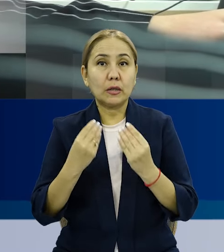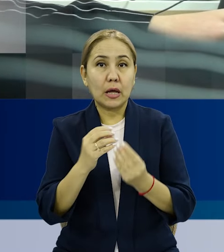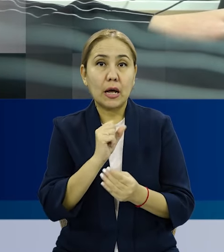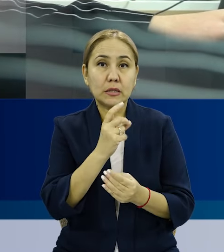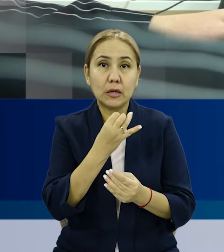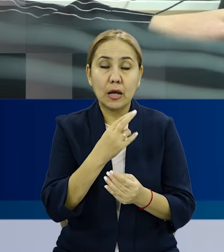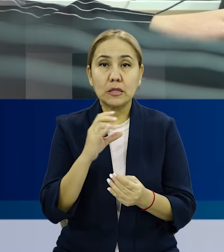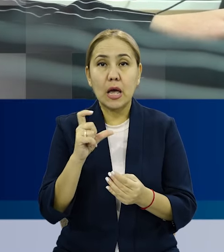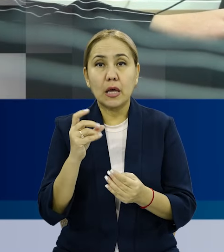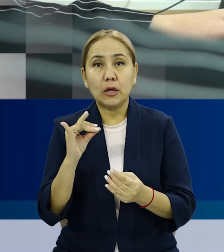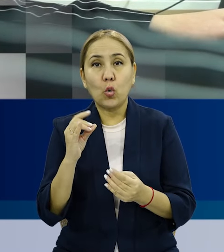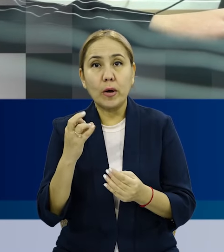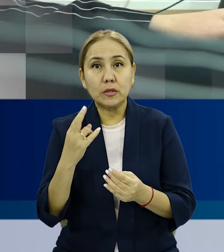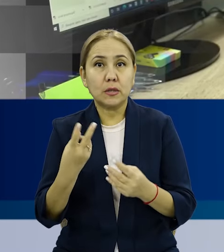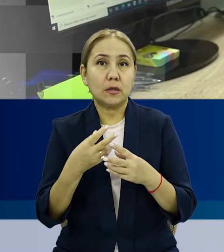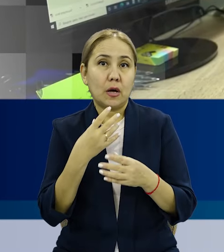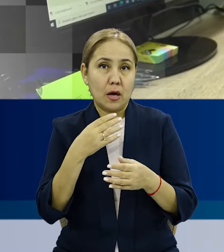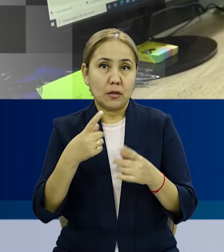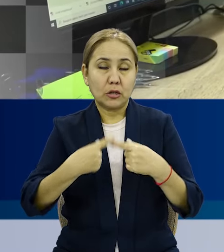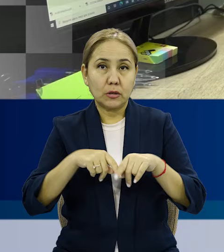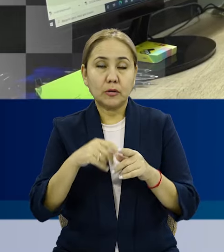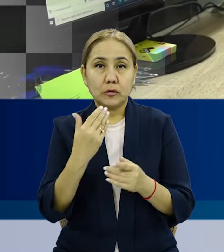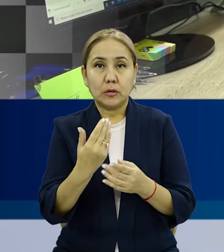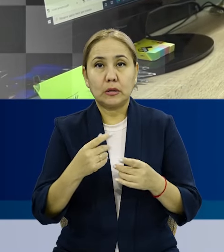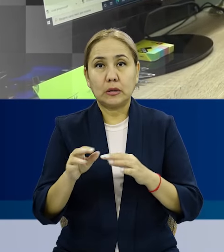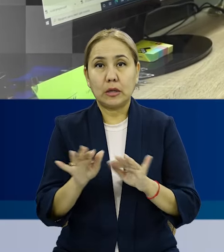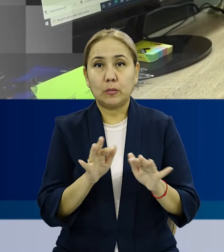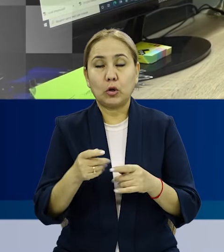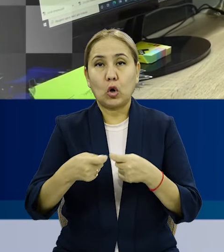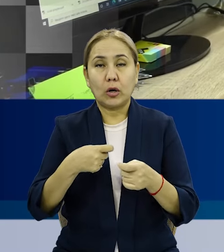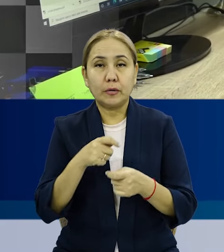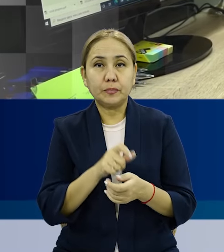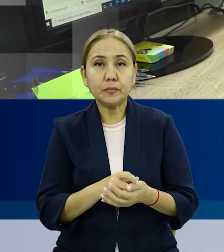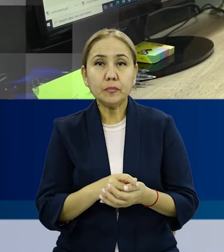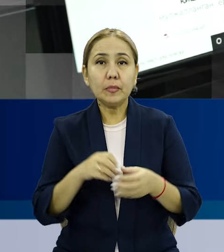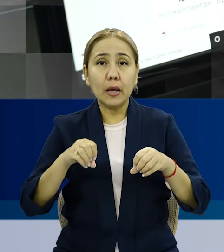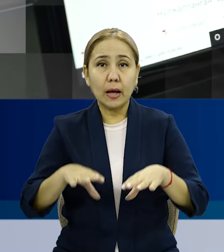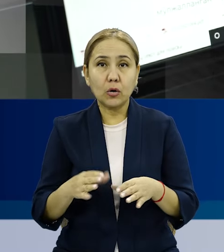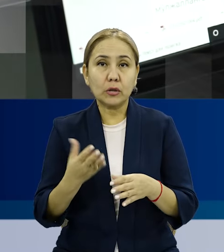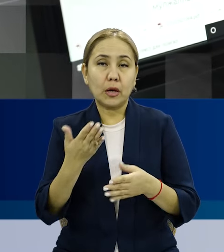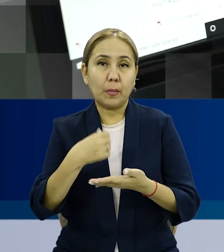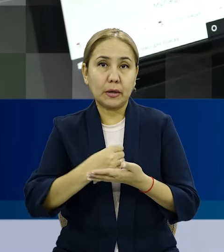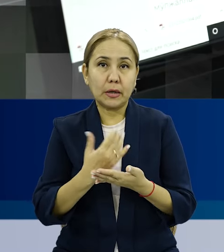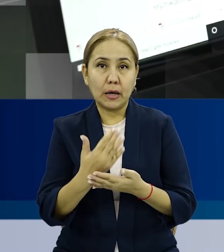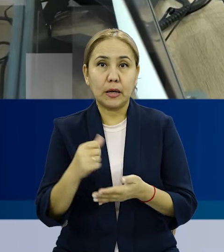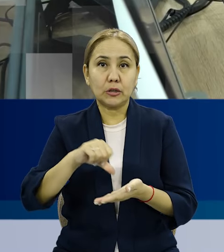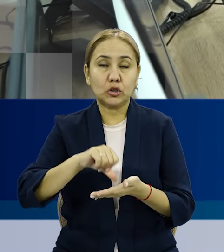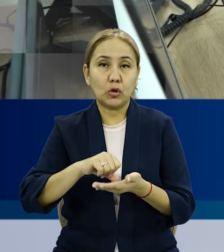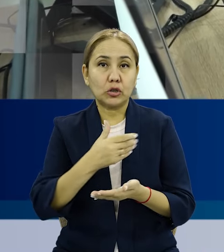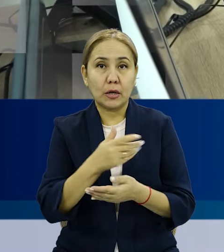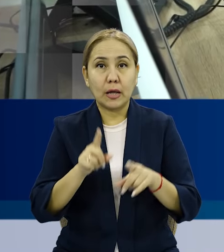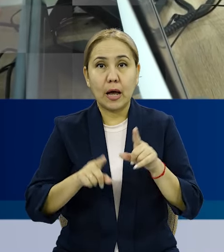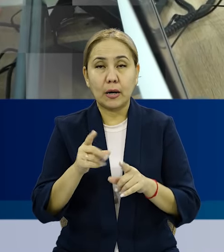inkubatsiya dasturlarini tashkillashtirish xizmatlarini ko'rsatuvchi tadbirkorlar. Qarorda belgilanishicha raqamli startaplar dasturi ishtirokchilarining